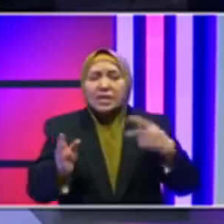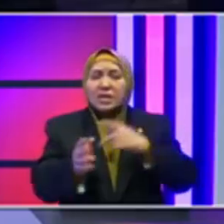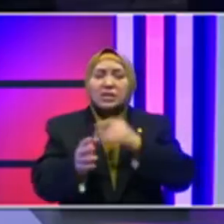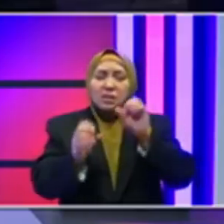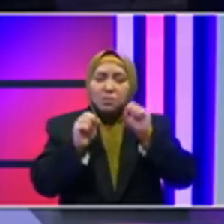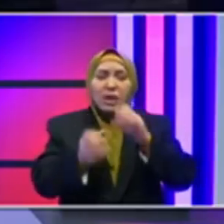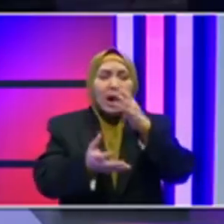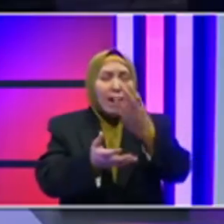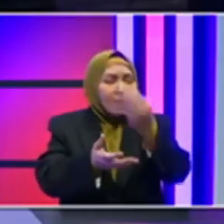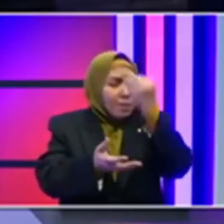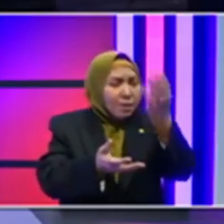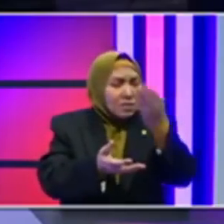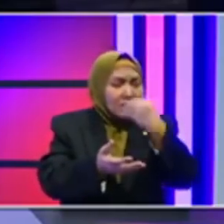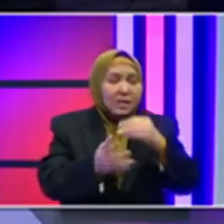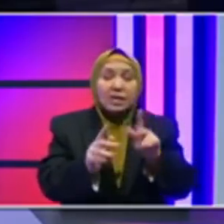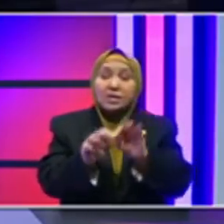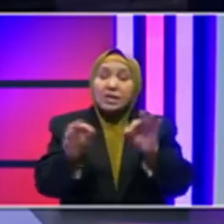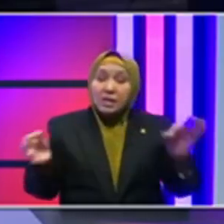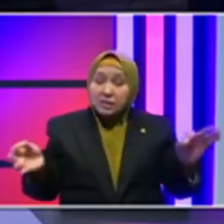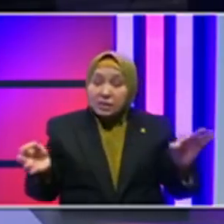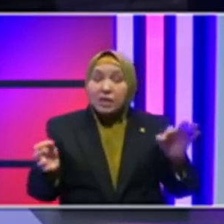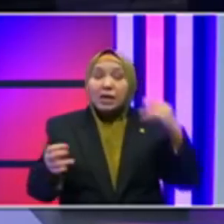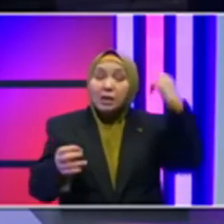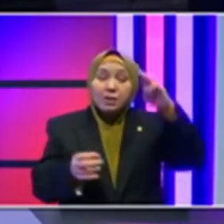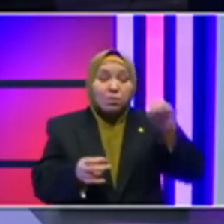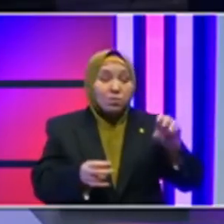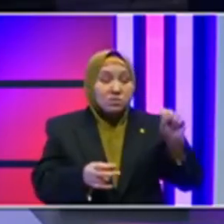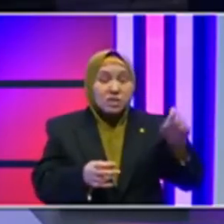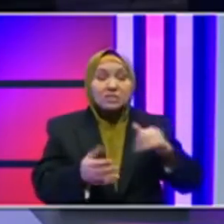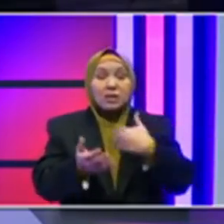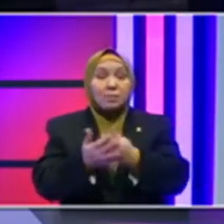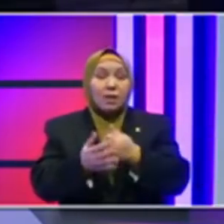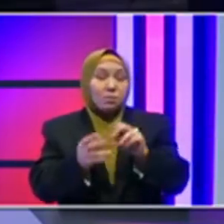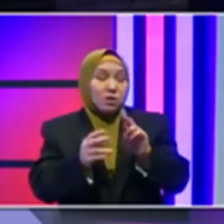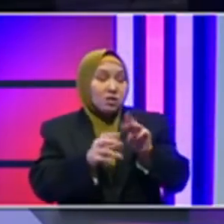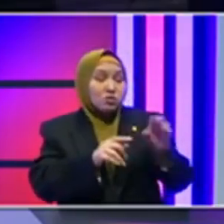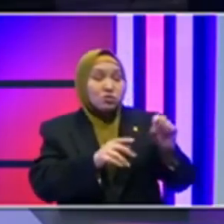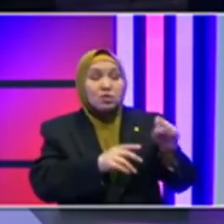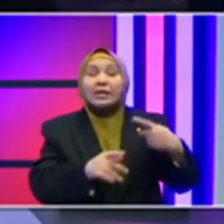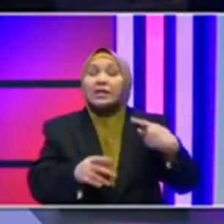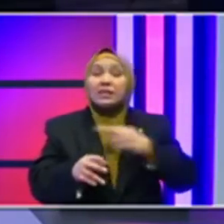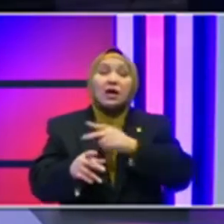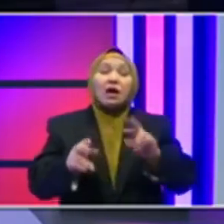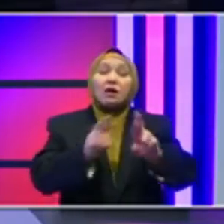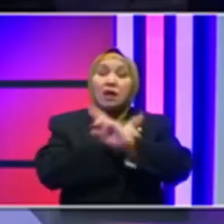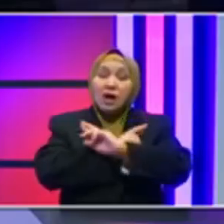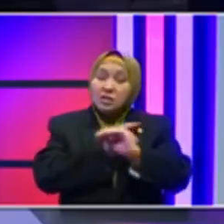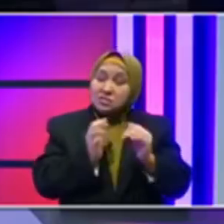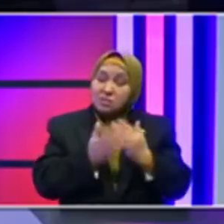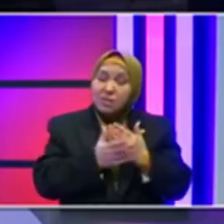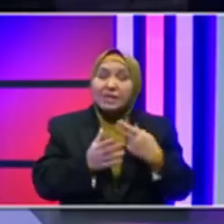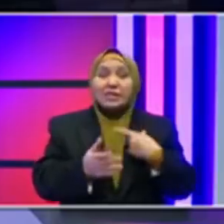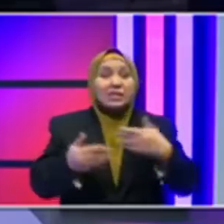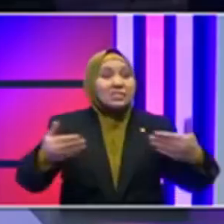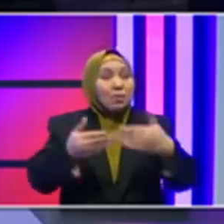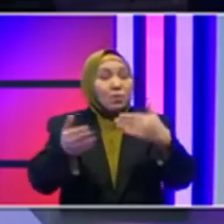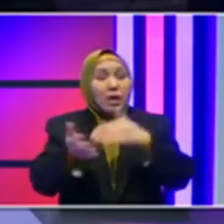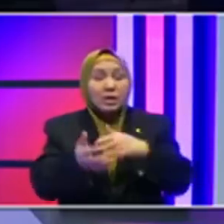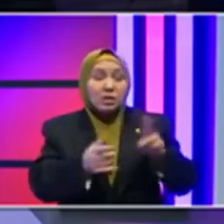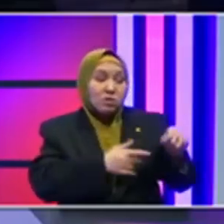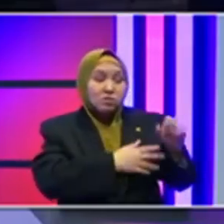pelajaran daripada kisah Nabi Musa sehingga halaman 31 4 kita lihat sebentar selepas ini kita akan menyambung halaman